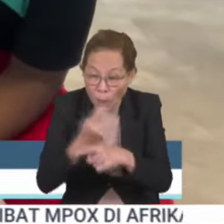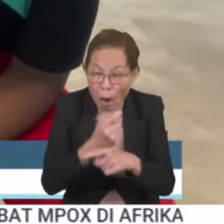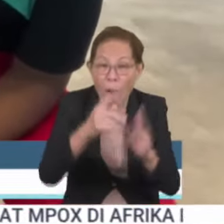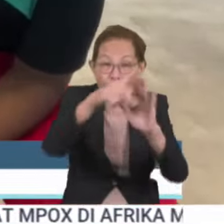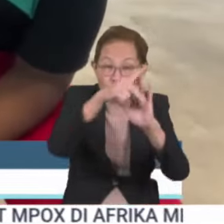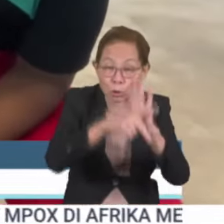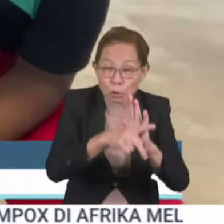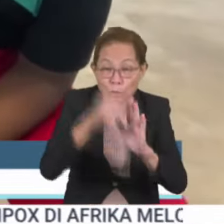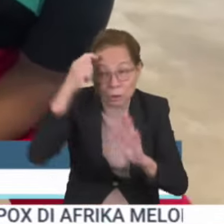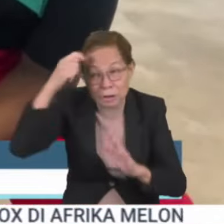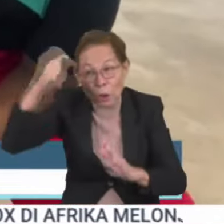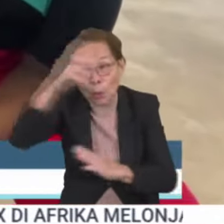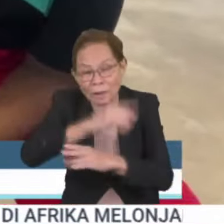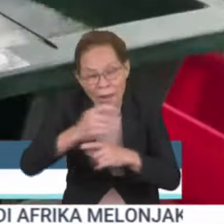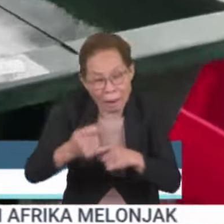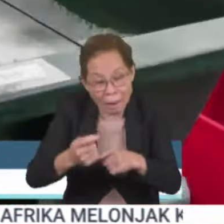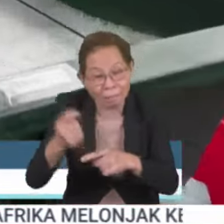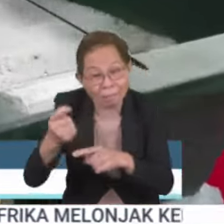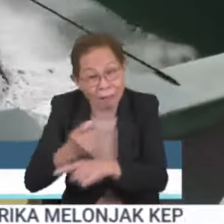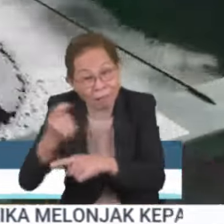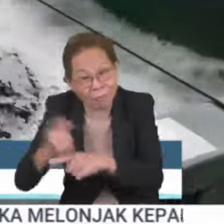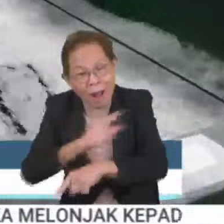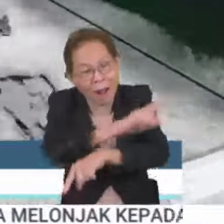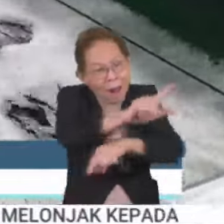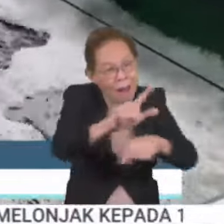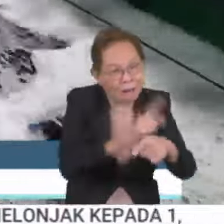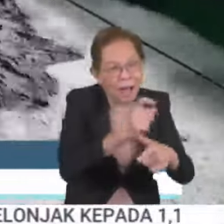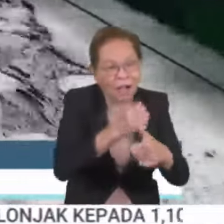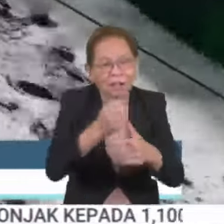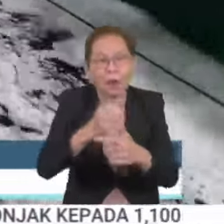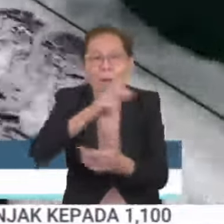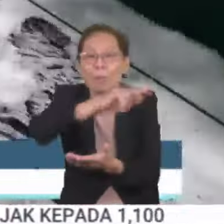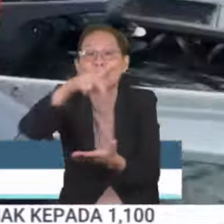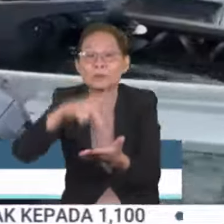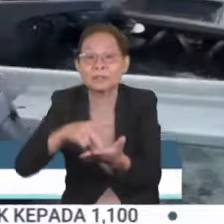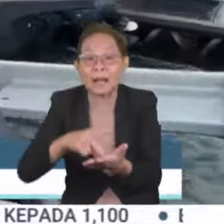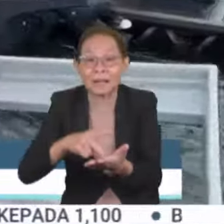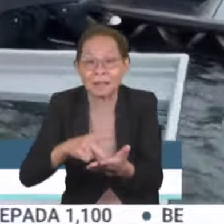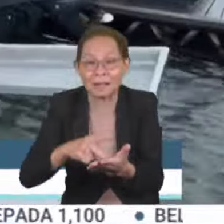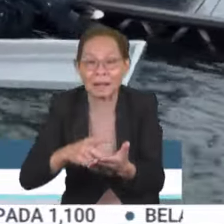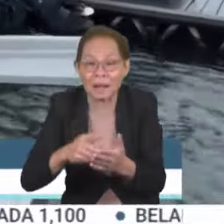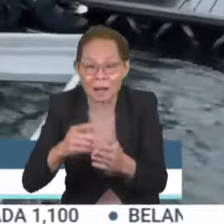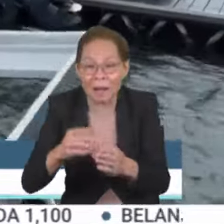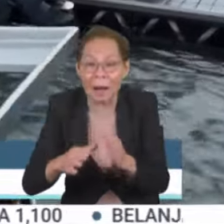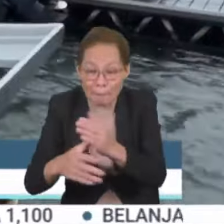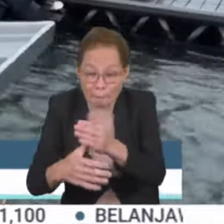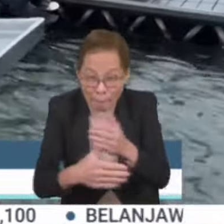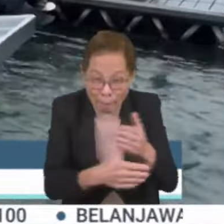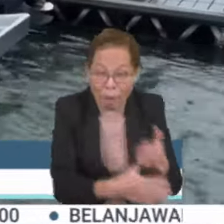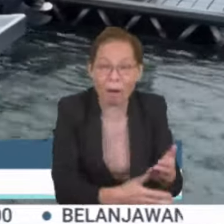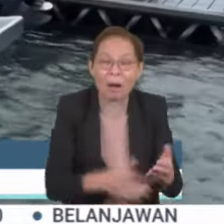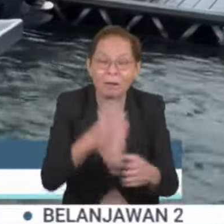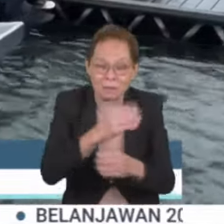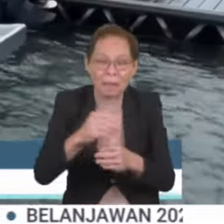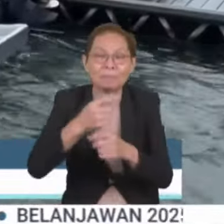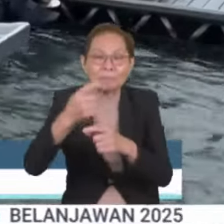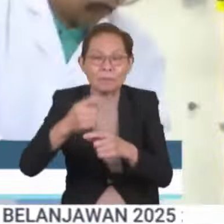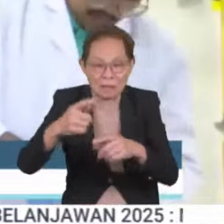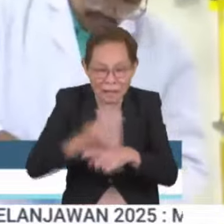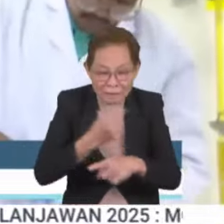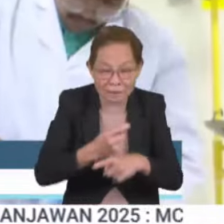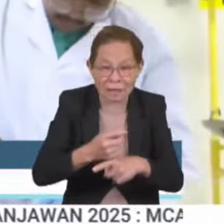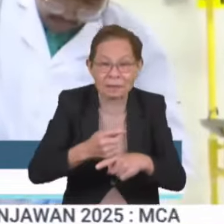teori tetapi juga latihan praktikal di ladang atau pusat aquakultur. Termasuk latihan di laut untuk penangkapan